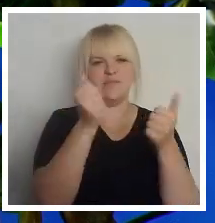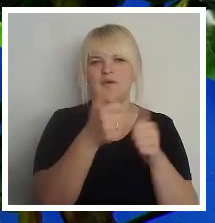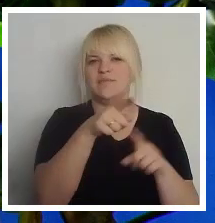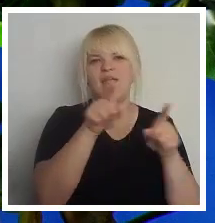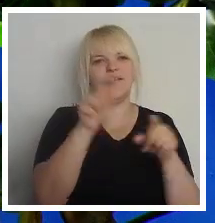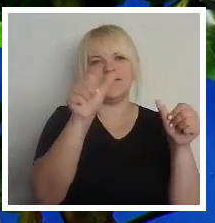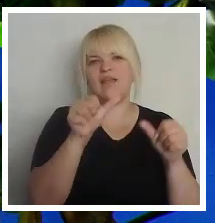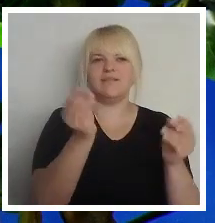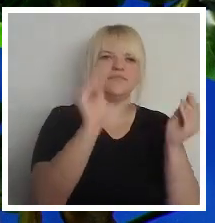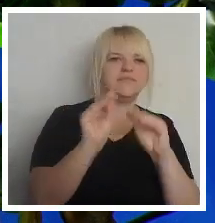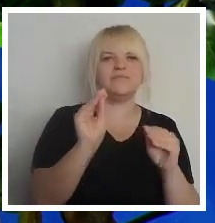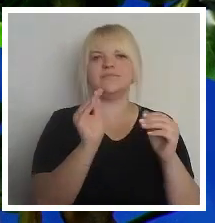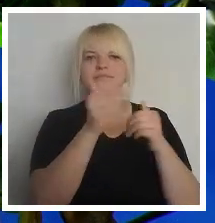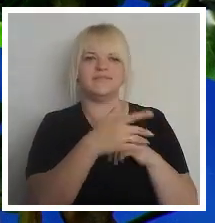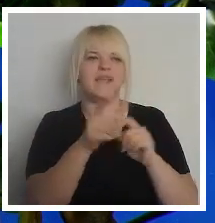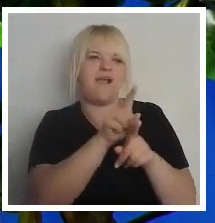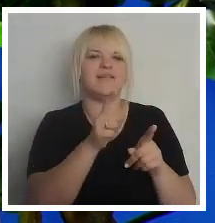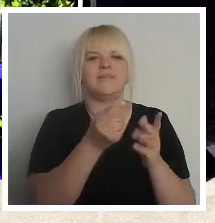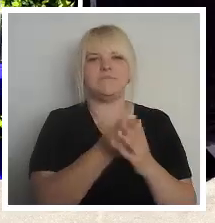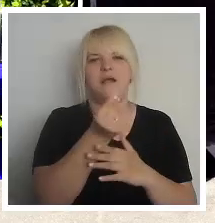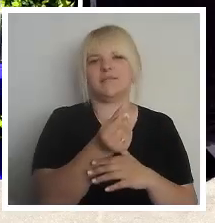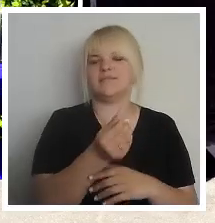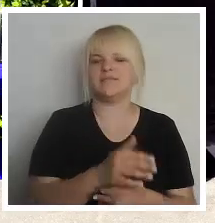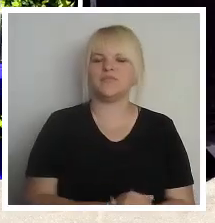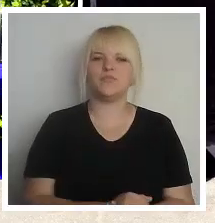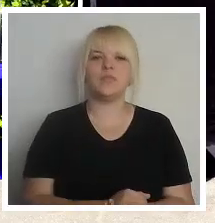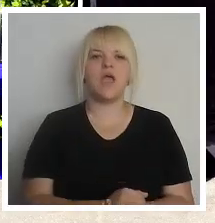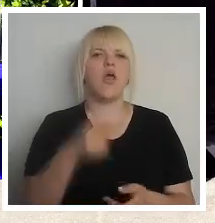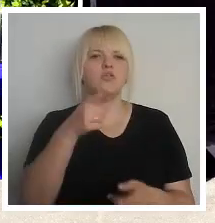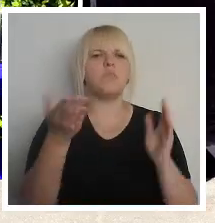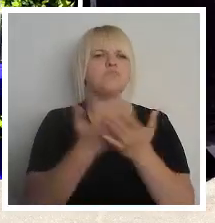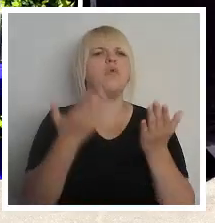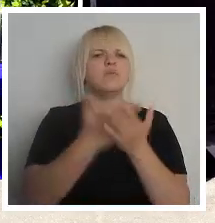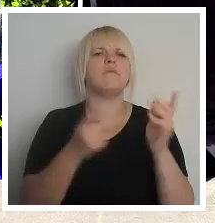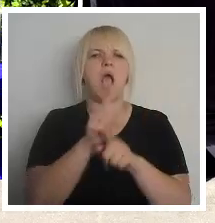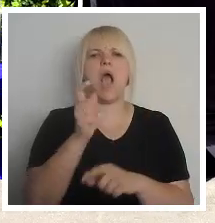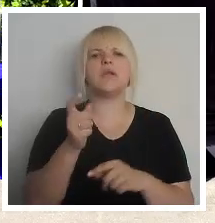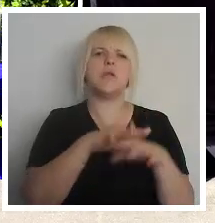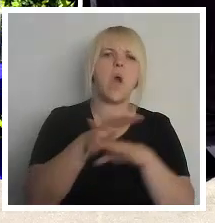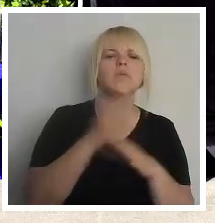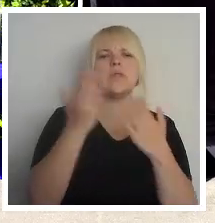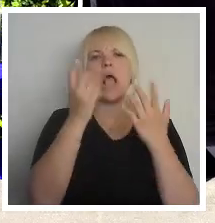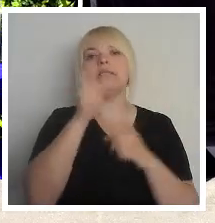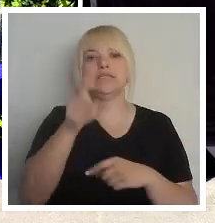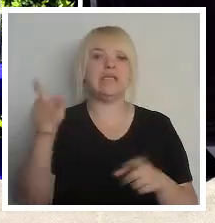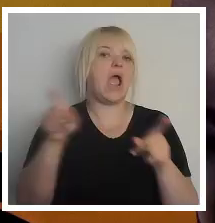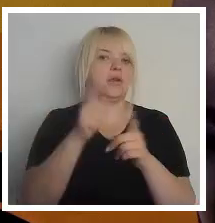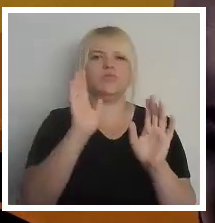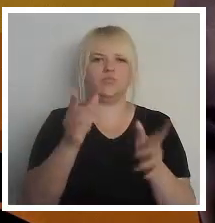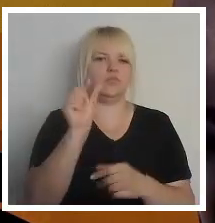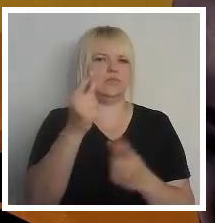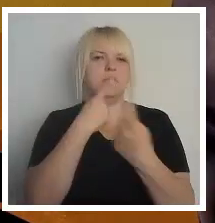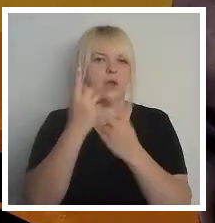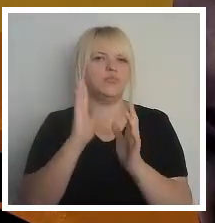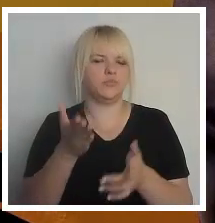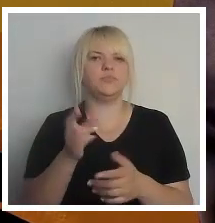reklāmas, arī aiz maksas sienas. Par to motivāciju arī lasītājiem auditorijai sīkāk parunāsim, bet Johansons kundze,